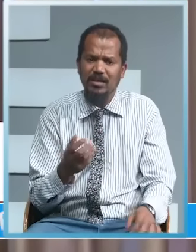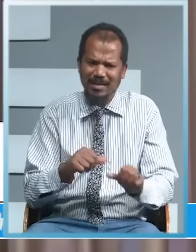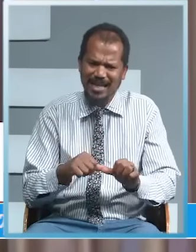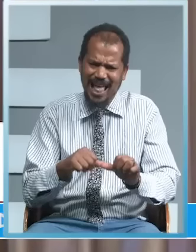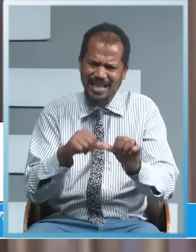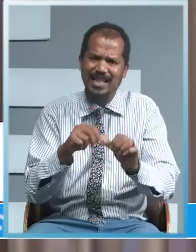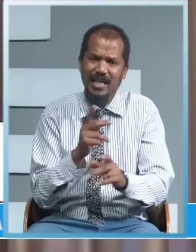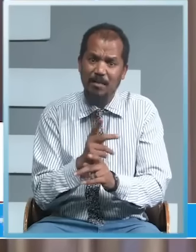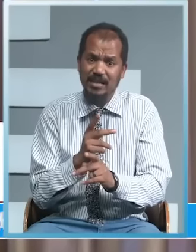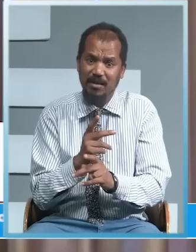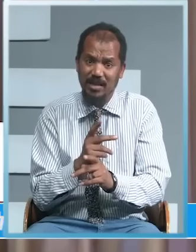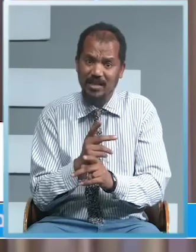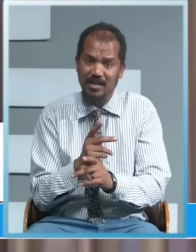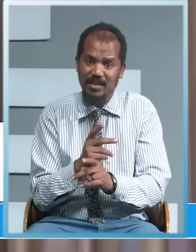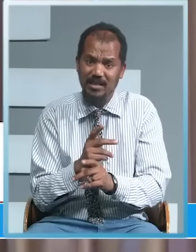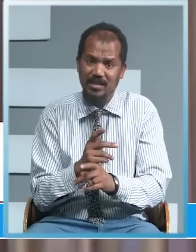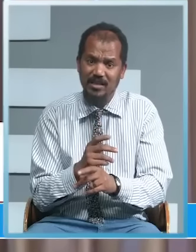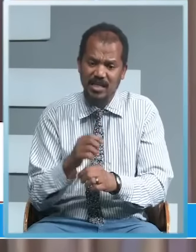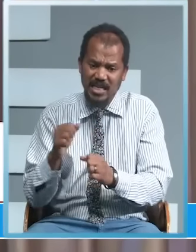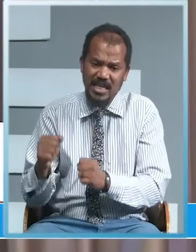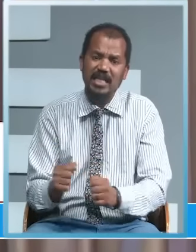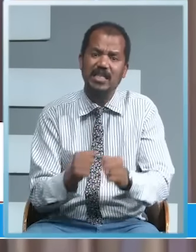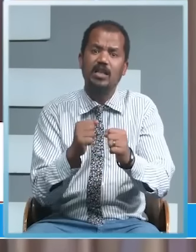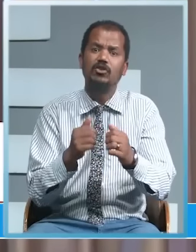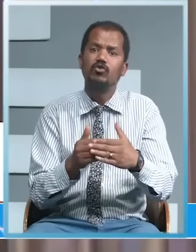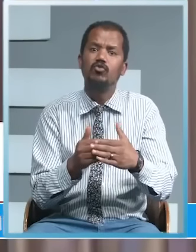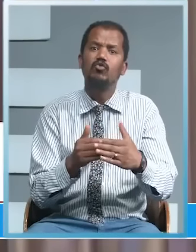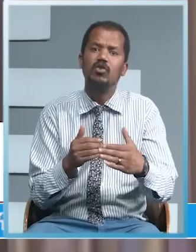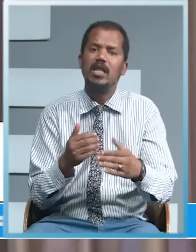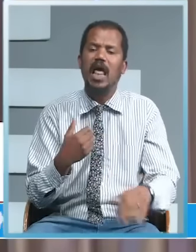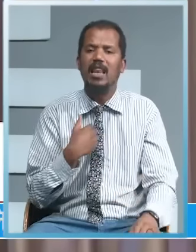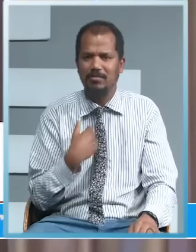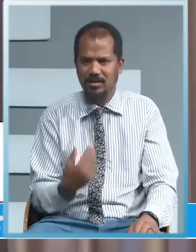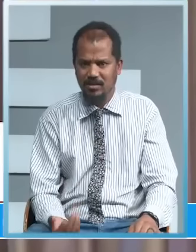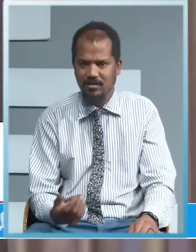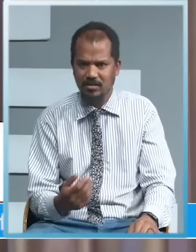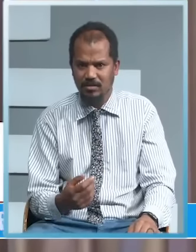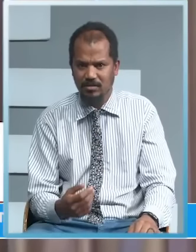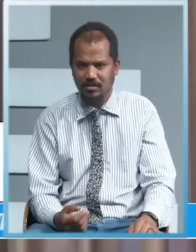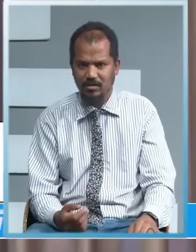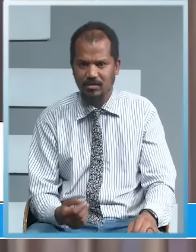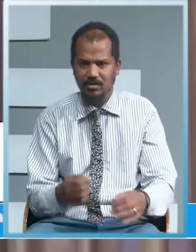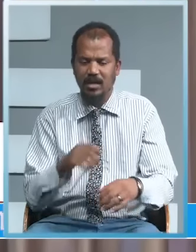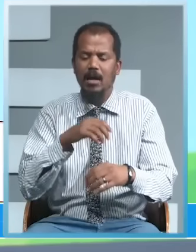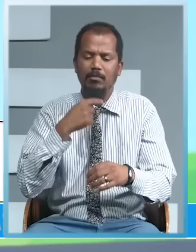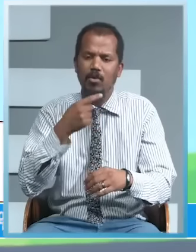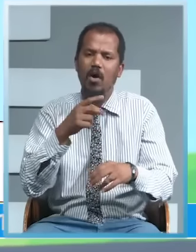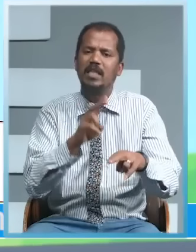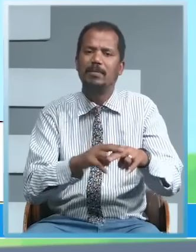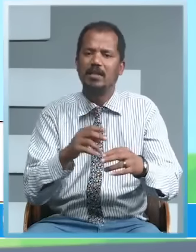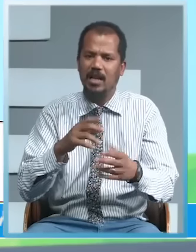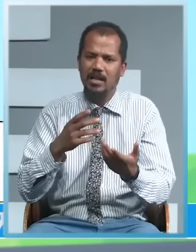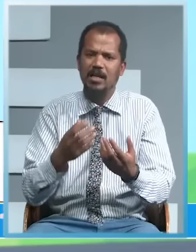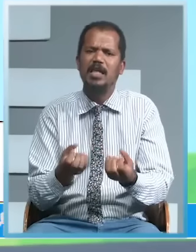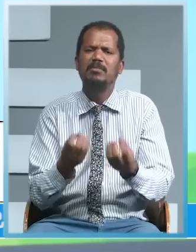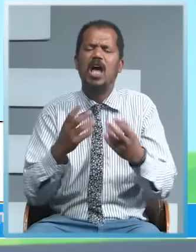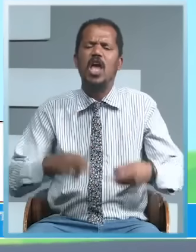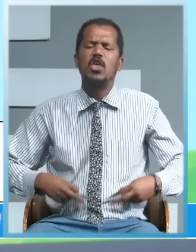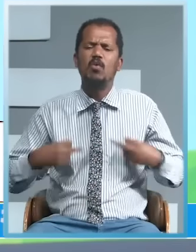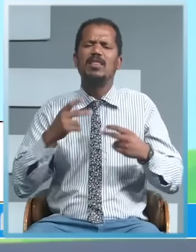በዘላቂነት ከመስጠበቅ አንጻር የስትራቴጂ ጉድለት አለብን ብሎ አሳይቷል እንዳጠቃላይ የብዛውት ጥበቃ